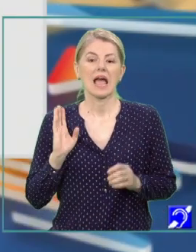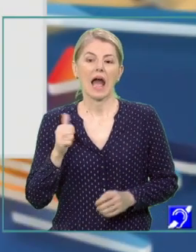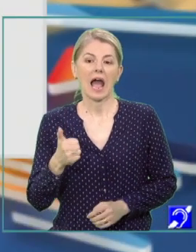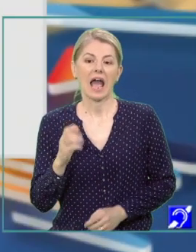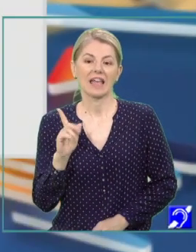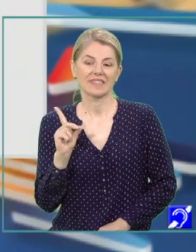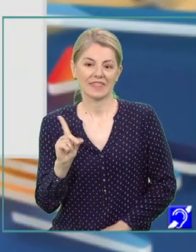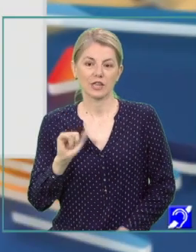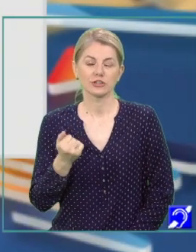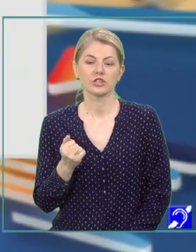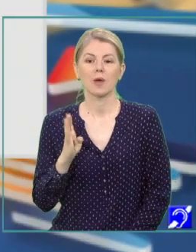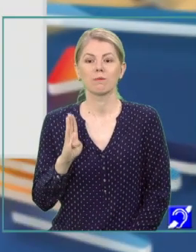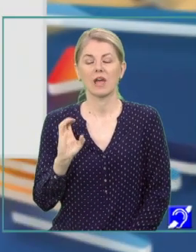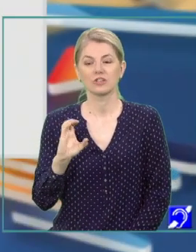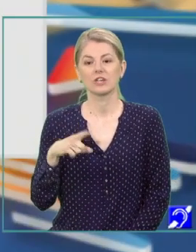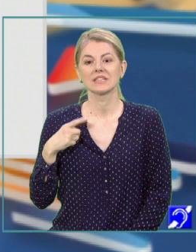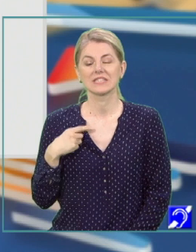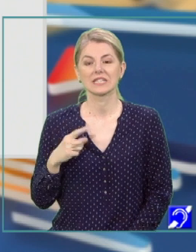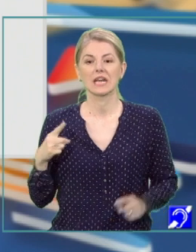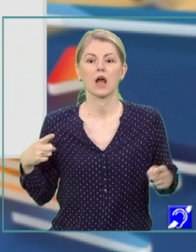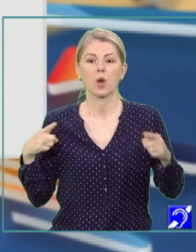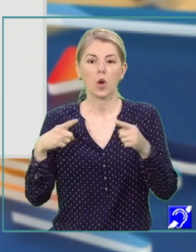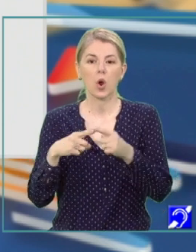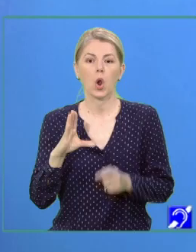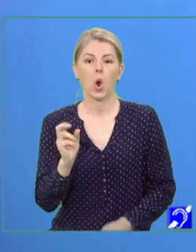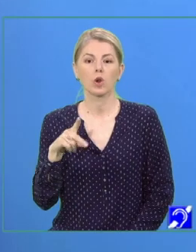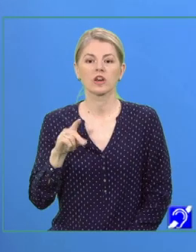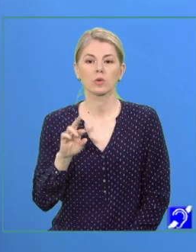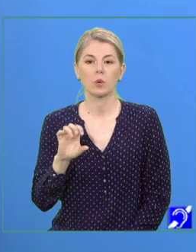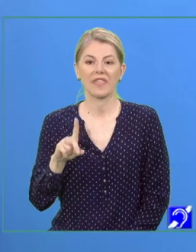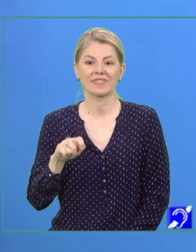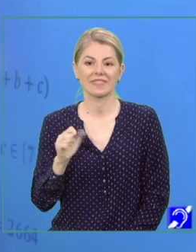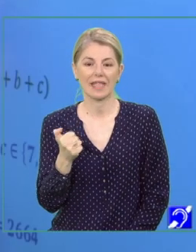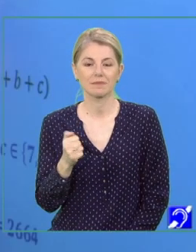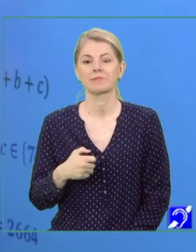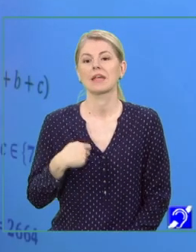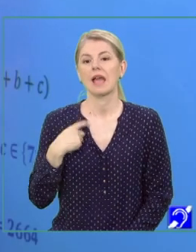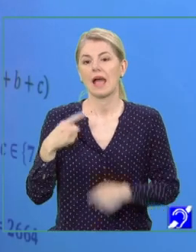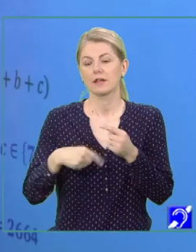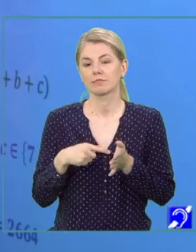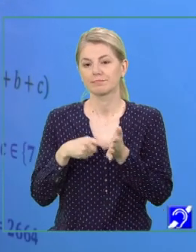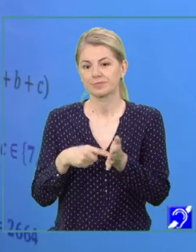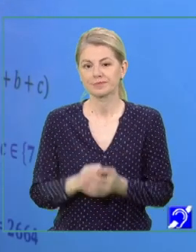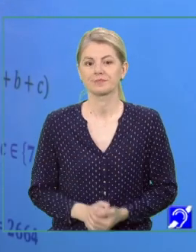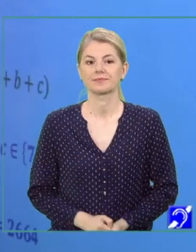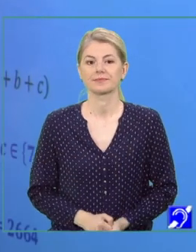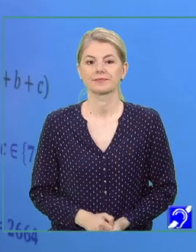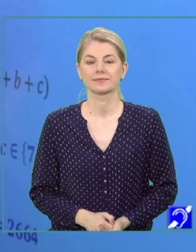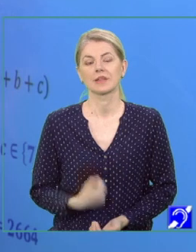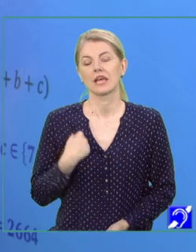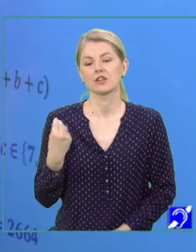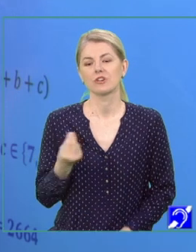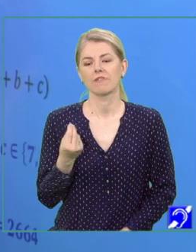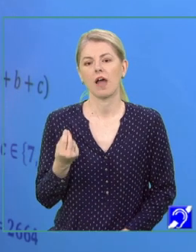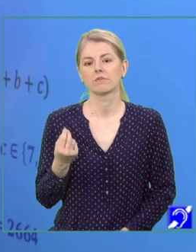AD și BC sunt laturile congruente. Subiectul următor este ceva mai pretențios